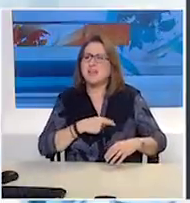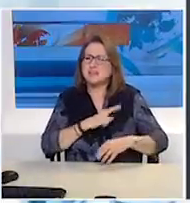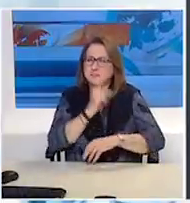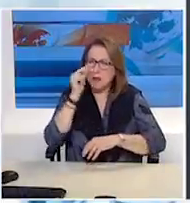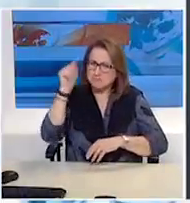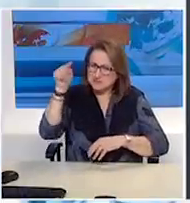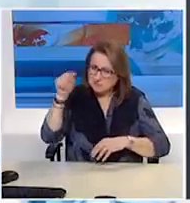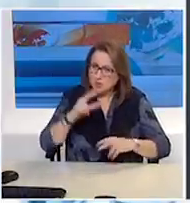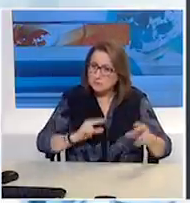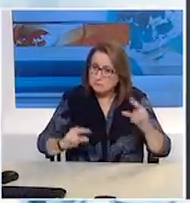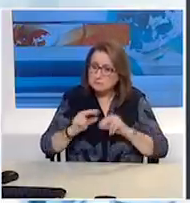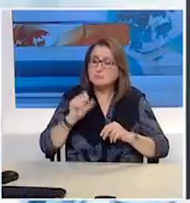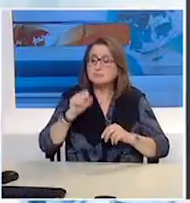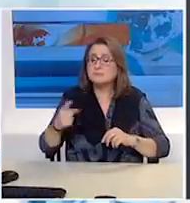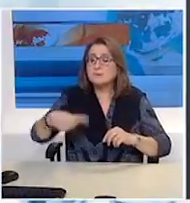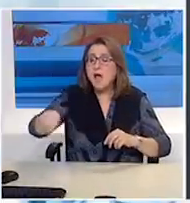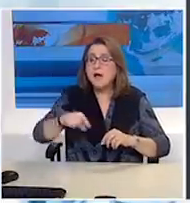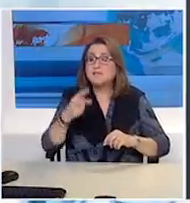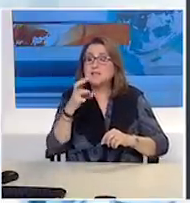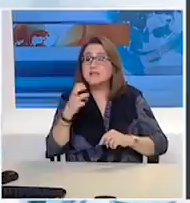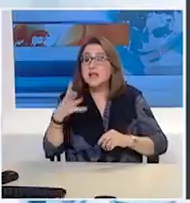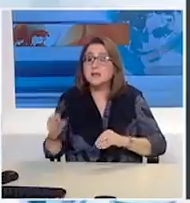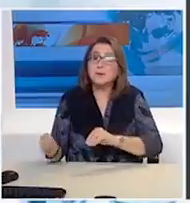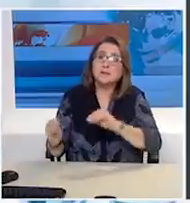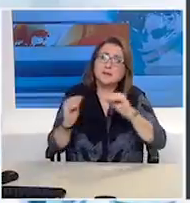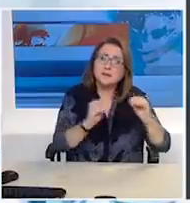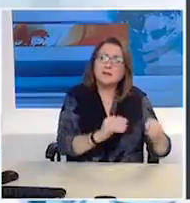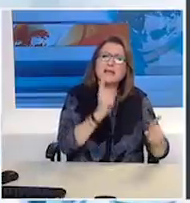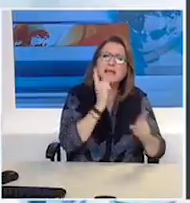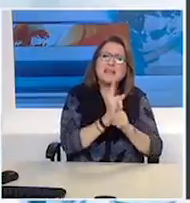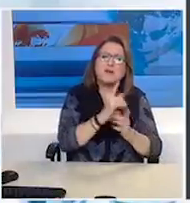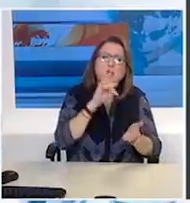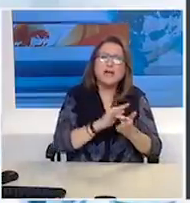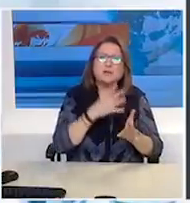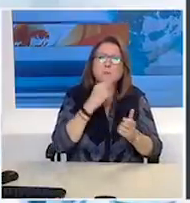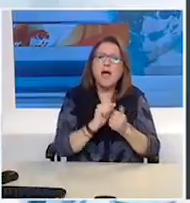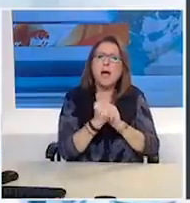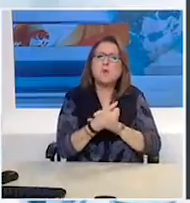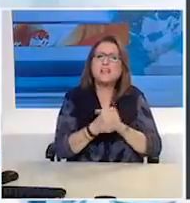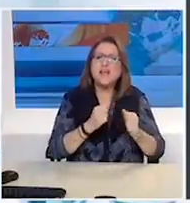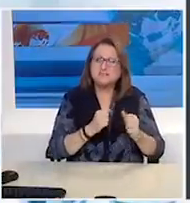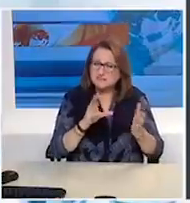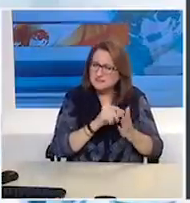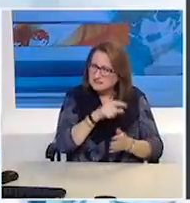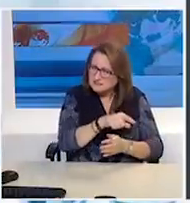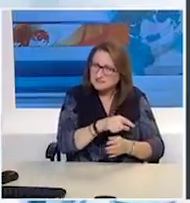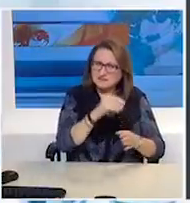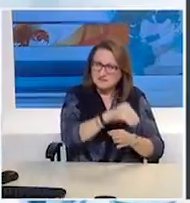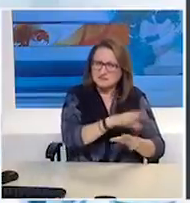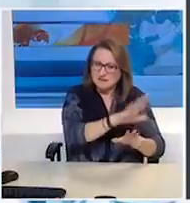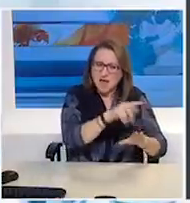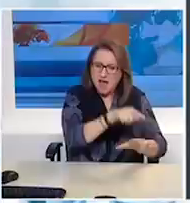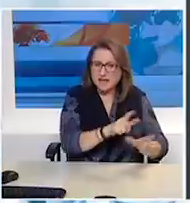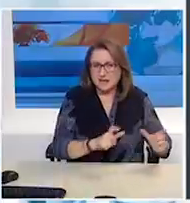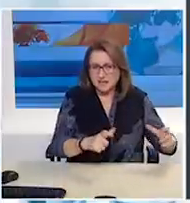άμεση μεταφορά και απομόνωση των θετικών κρουσμάτων στο κέντρο αποκατάστασης αρρωγή και στη συνέχεια την εκτεταμένη χνηλάτιση των στενών επαφών